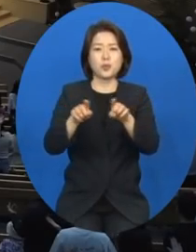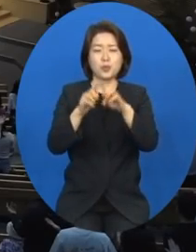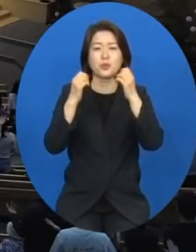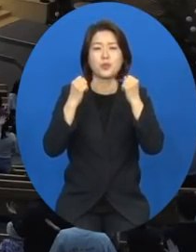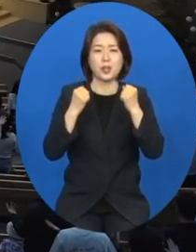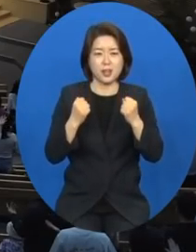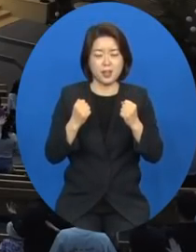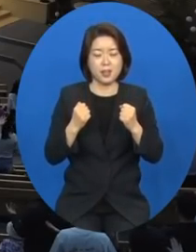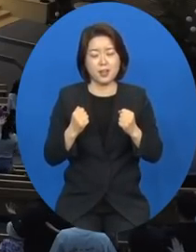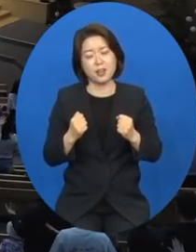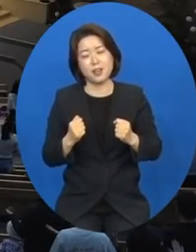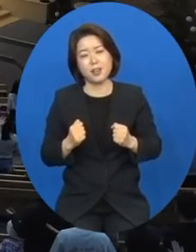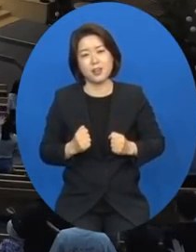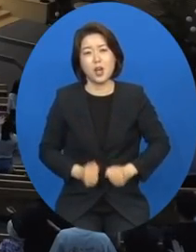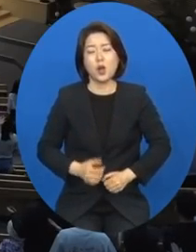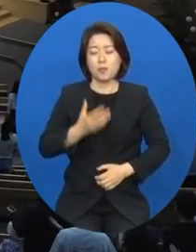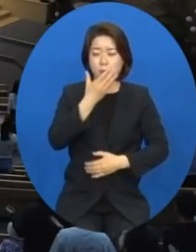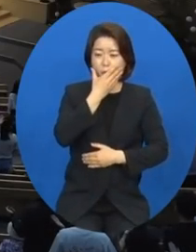we